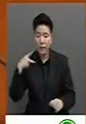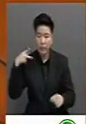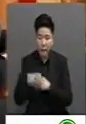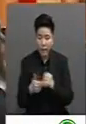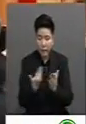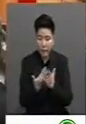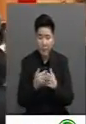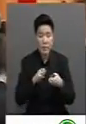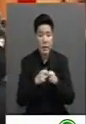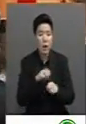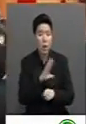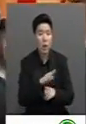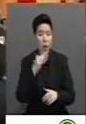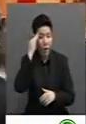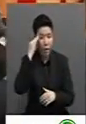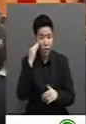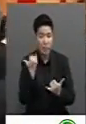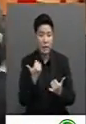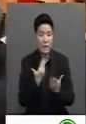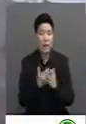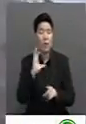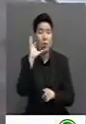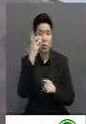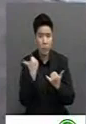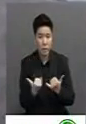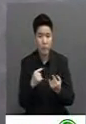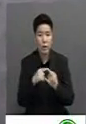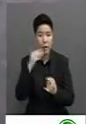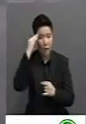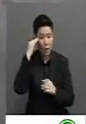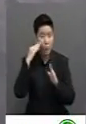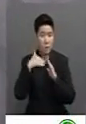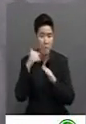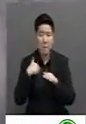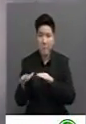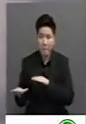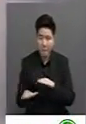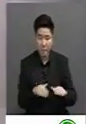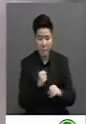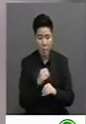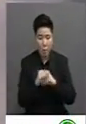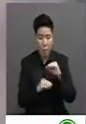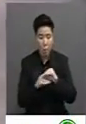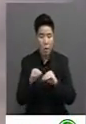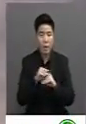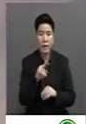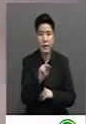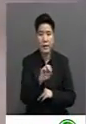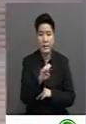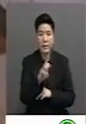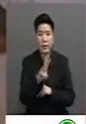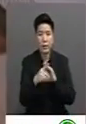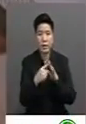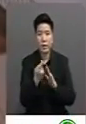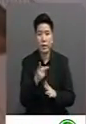การเงินของเกาหลีเหนือออกจากระบบการเงินโลกและเกาหลีเหนือจะเดินหน้าเร่งพัฒนาโครงการนิวเคลียร์และขีปนาวุธต่อ